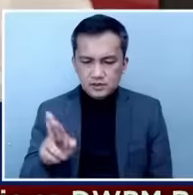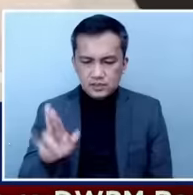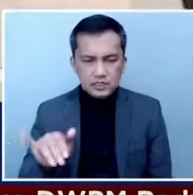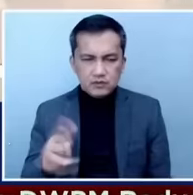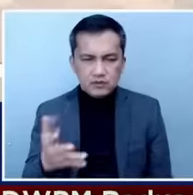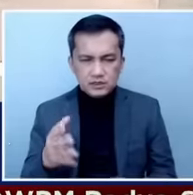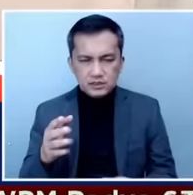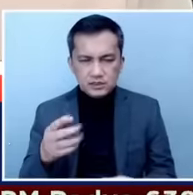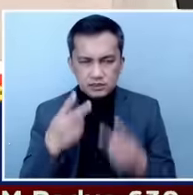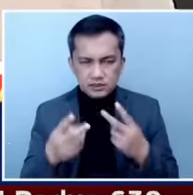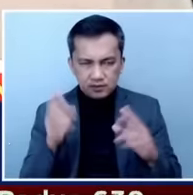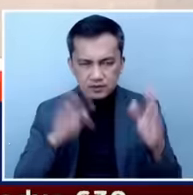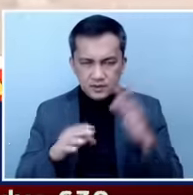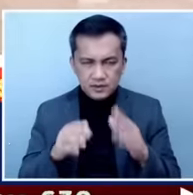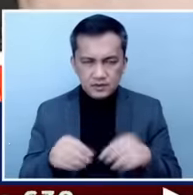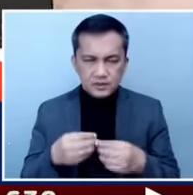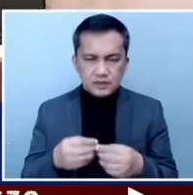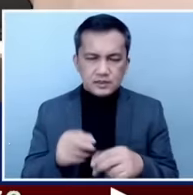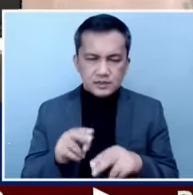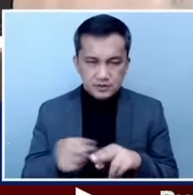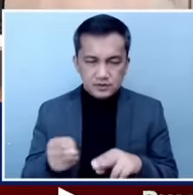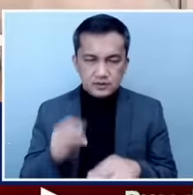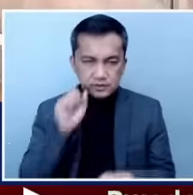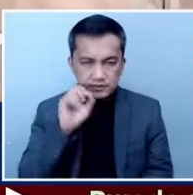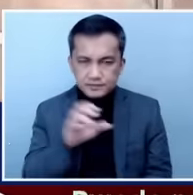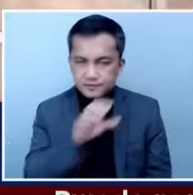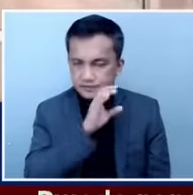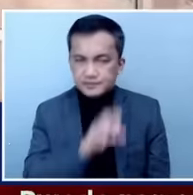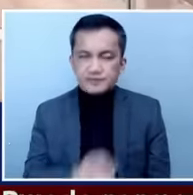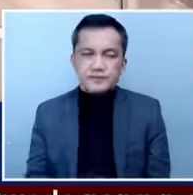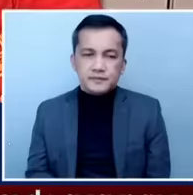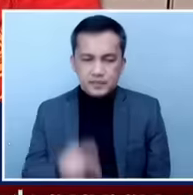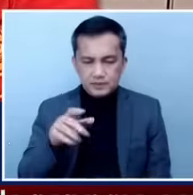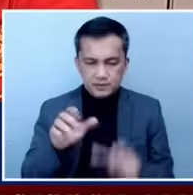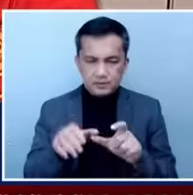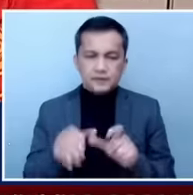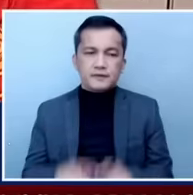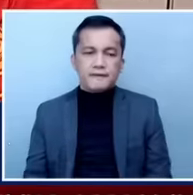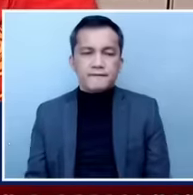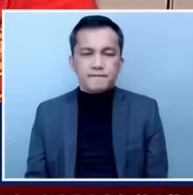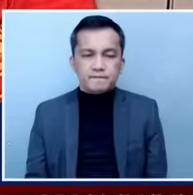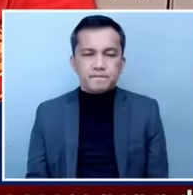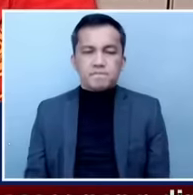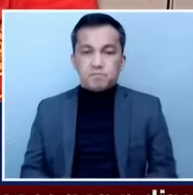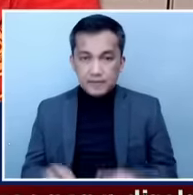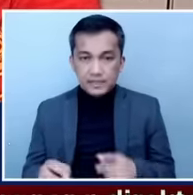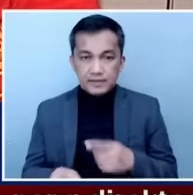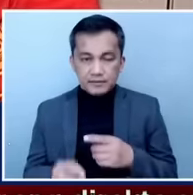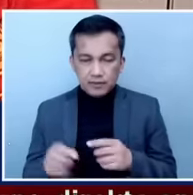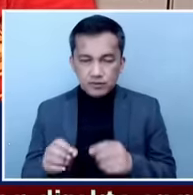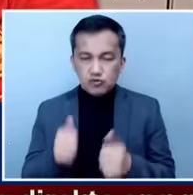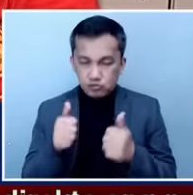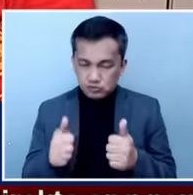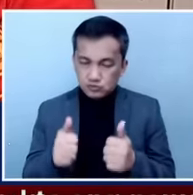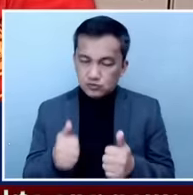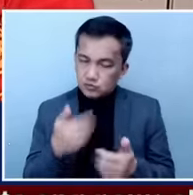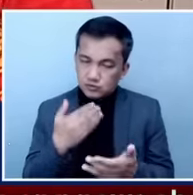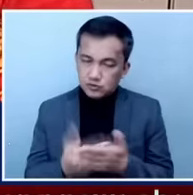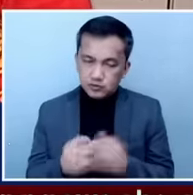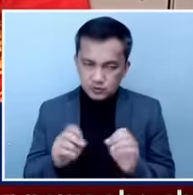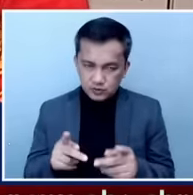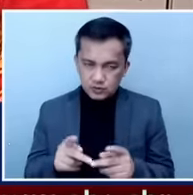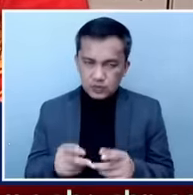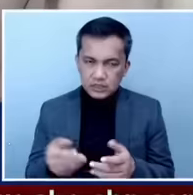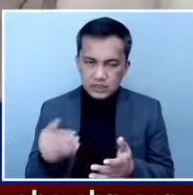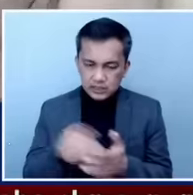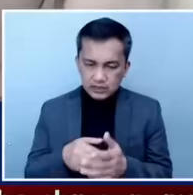sa patuloy na pagbibigay ng diskwento sa mga senior citizens at PWD. Pero magandang pagkakataon na rin umano ito para muling bisitahin